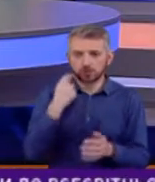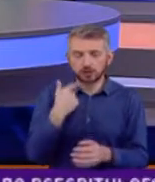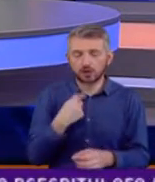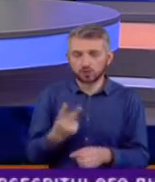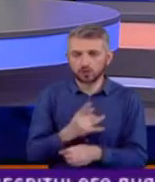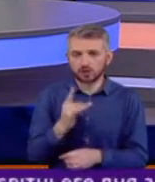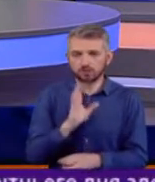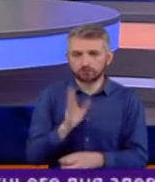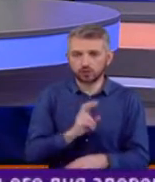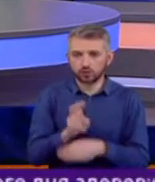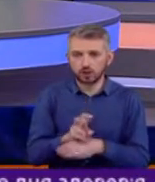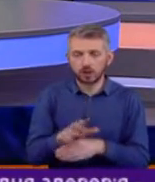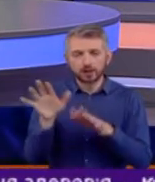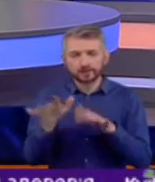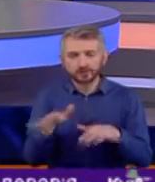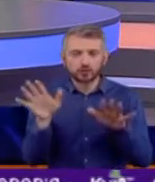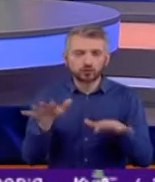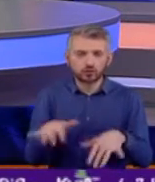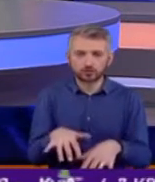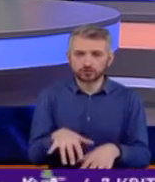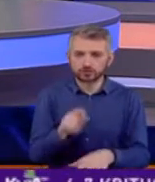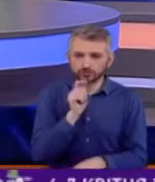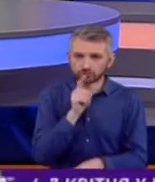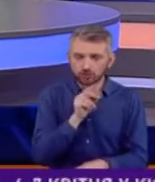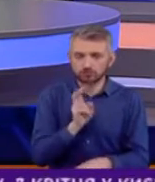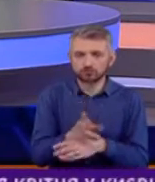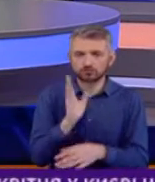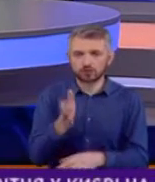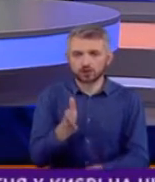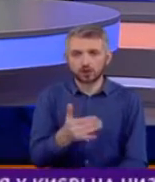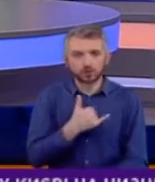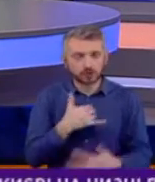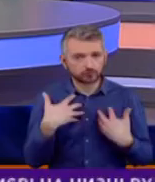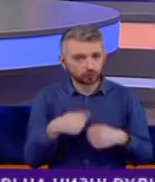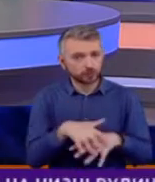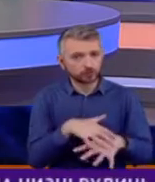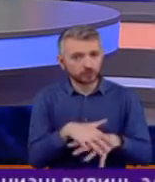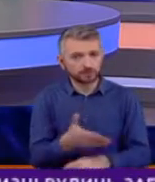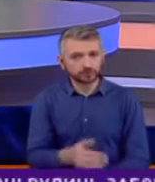піду. І чи буде сніг, чи буде дощ, вона все одно піде. У нас здорове суспільство.